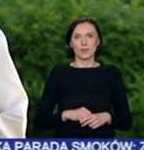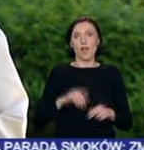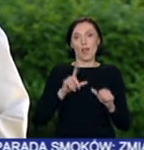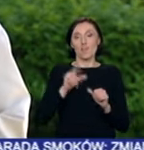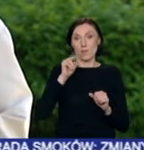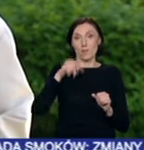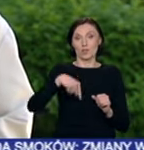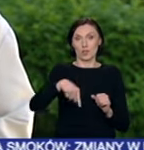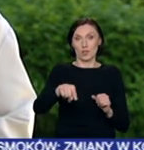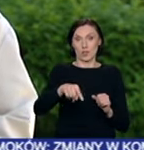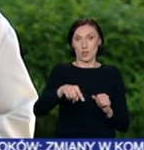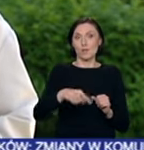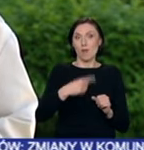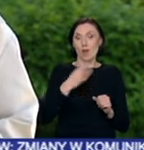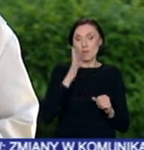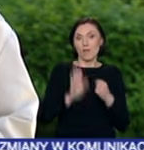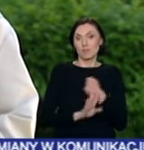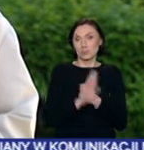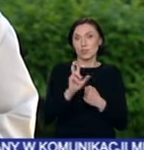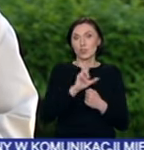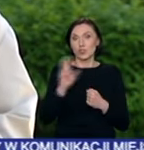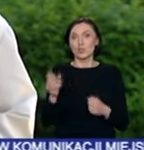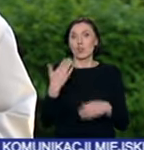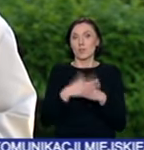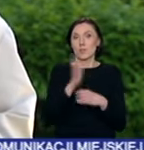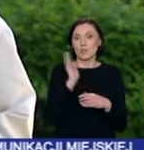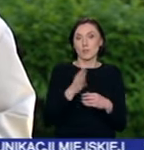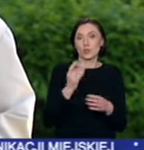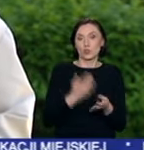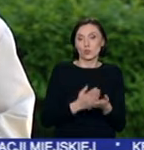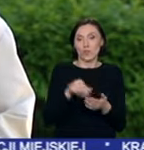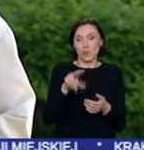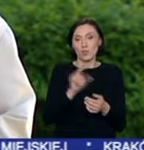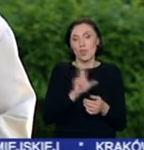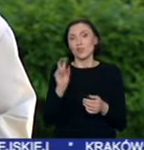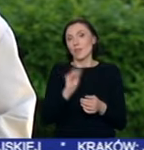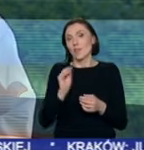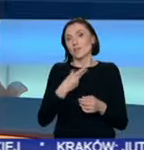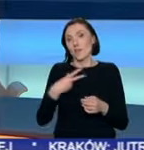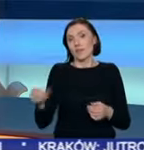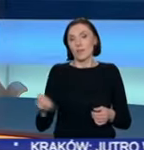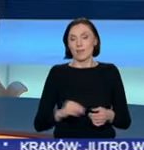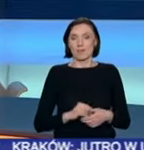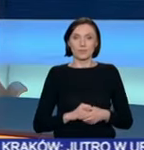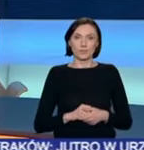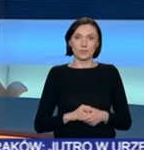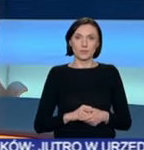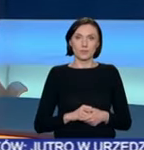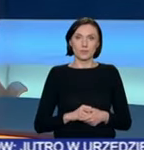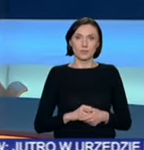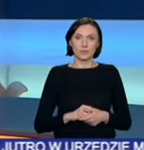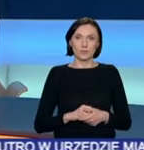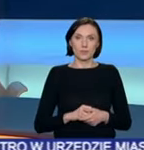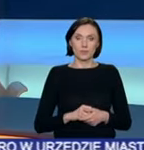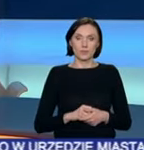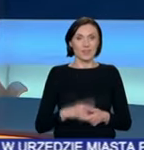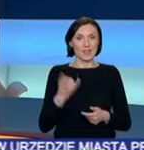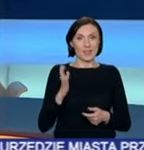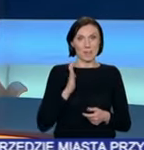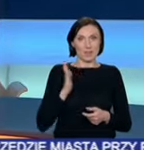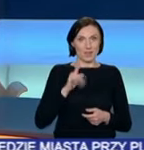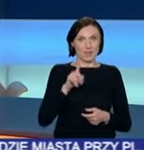się okaże, czy to baj jest bliżej, czy dalej. Magdalena Uchto, Kronika. Niebezpiecznie nad wodą, tylko